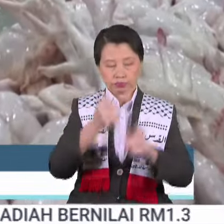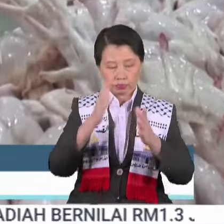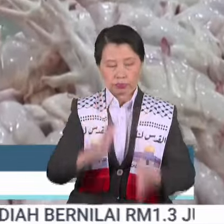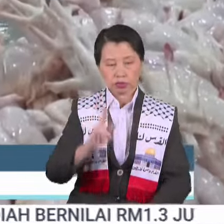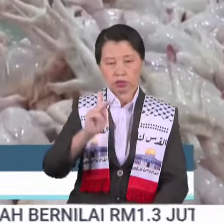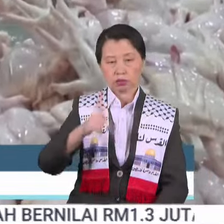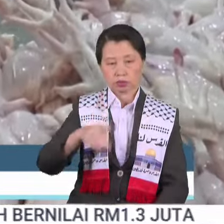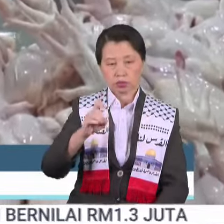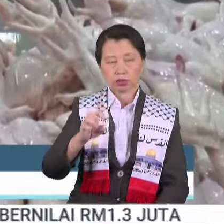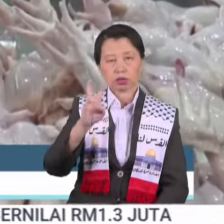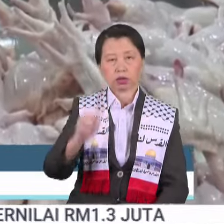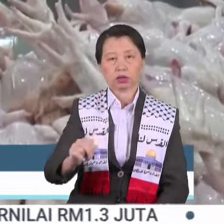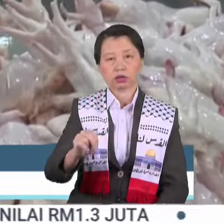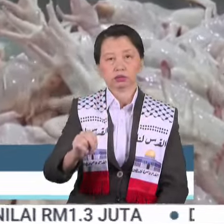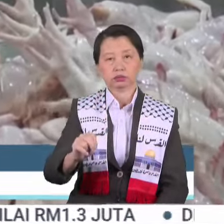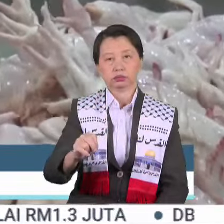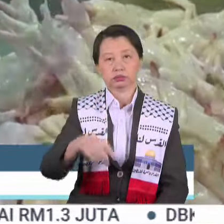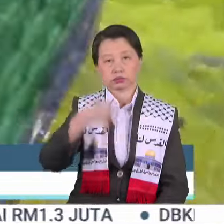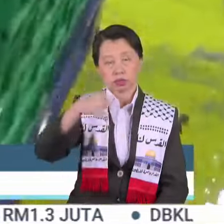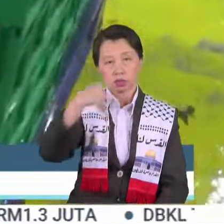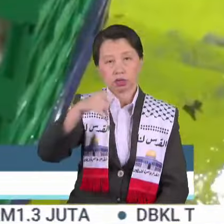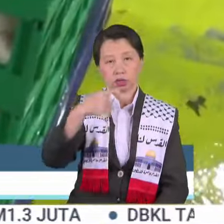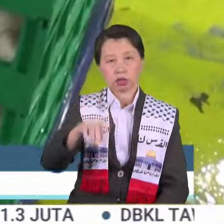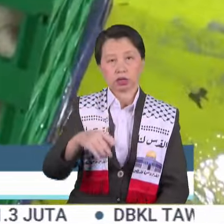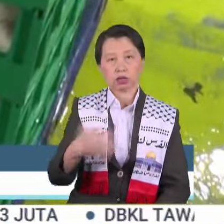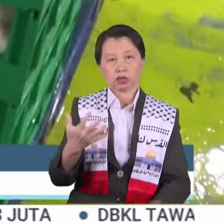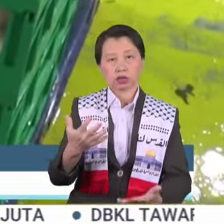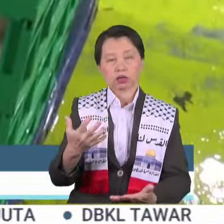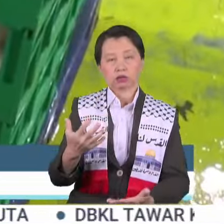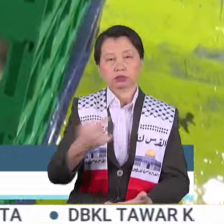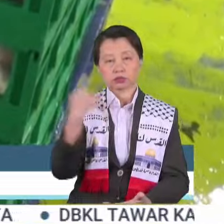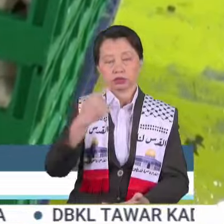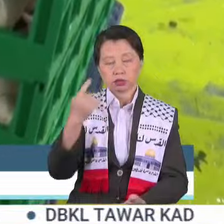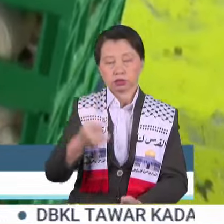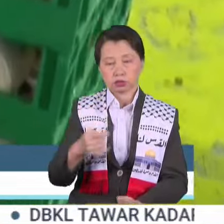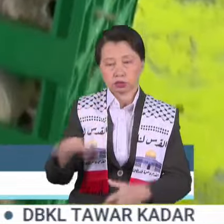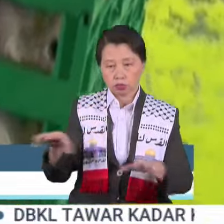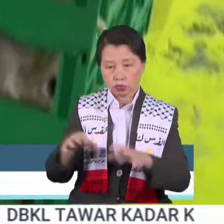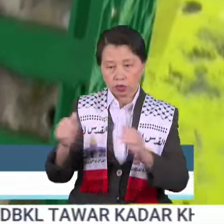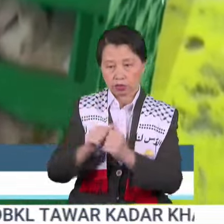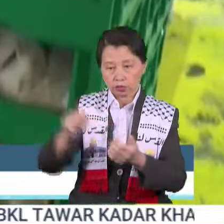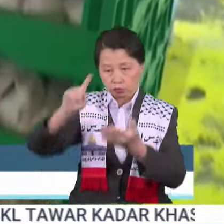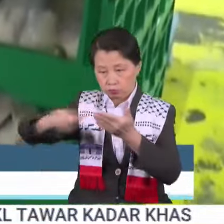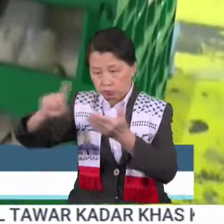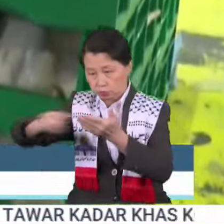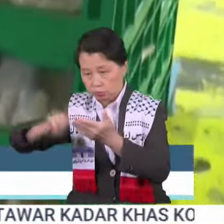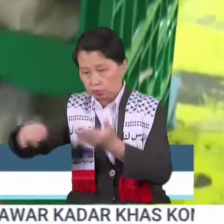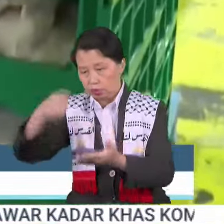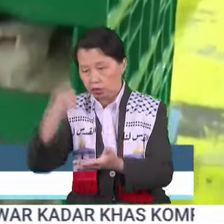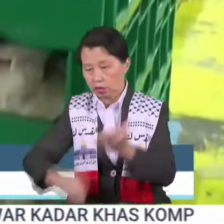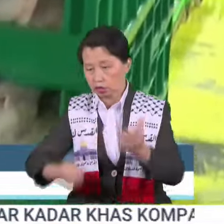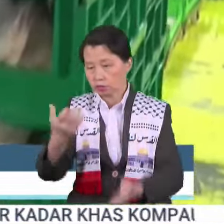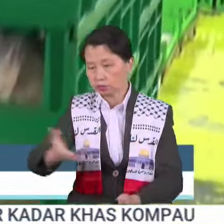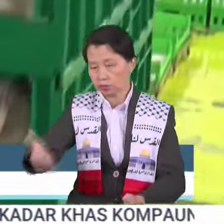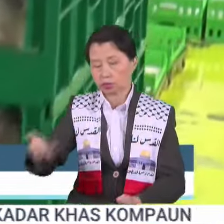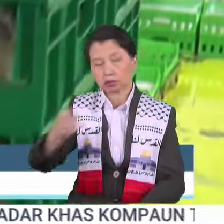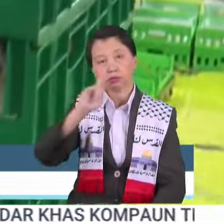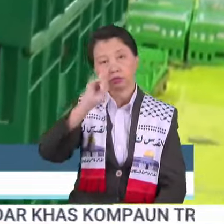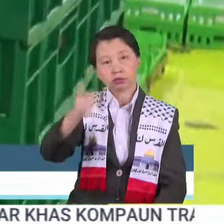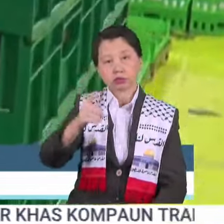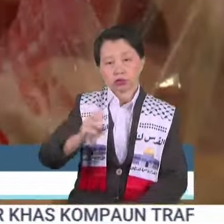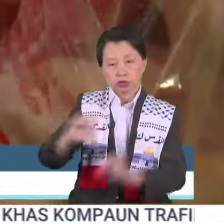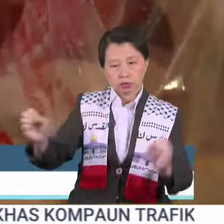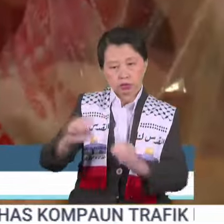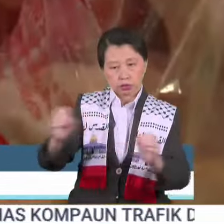KPDN Johor, Lilis Saslinda Purnomo, penguatkuasaan harian sentiasa dilakukan dengan memeriksa harga barangan bagi memastikan